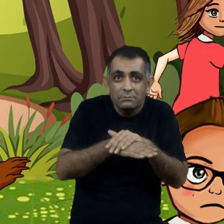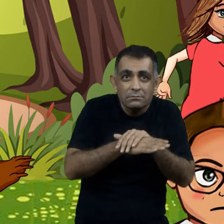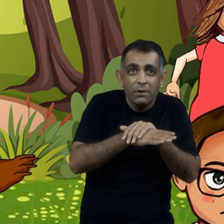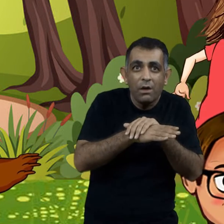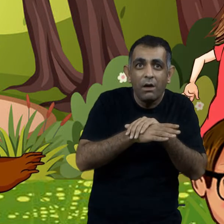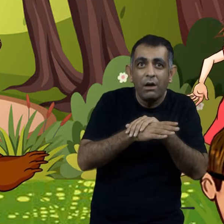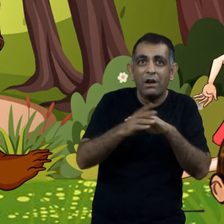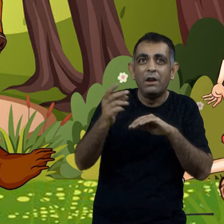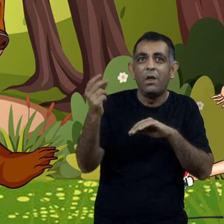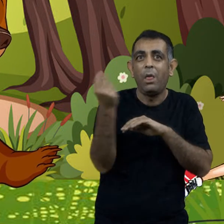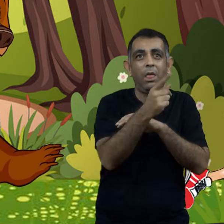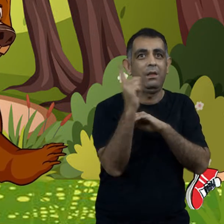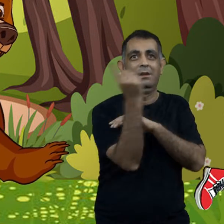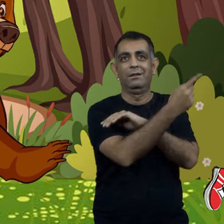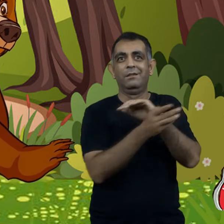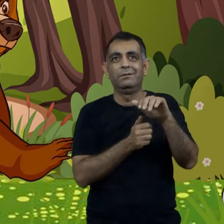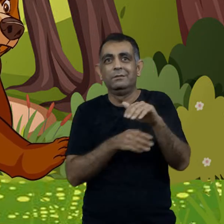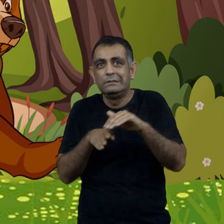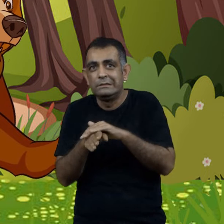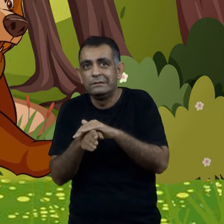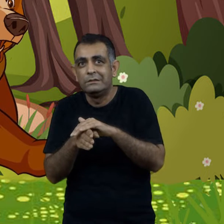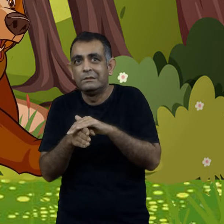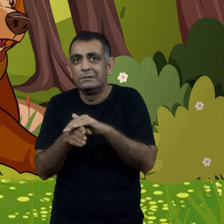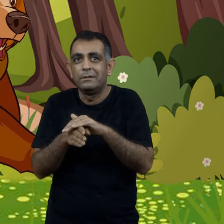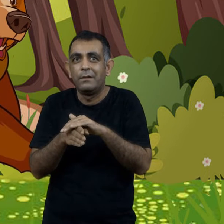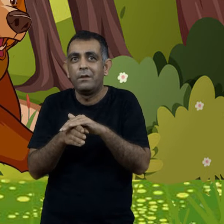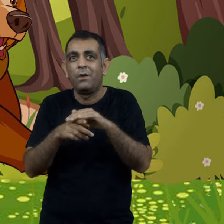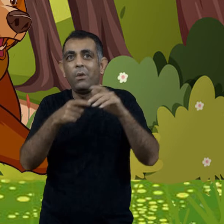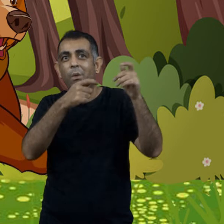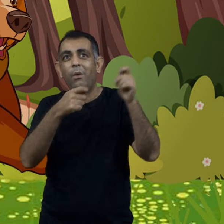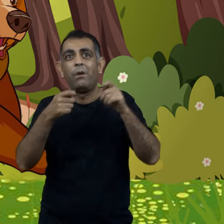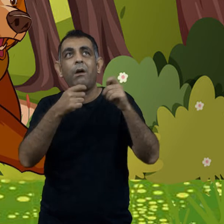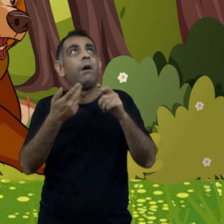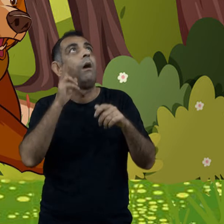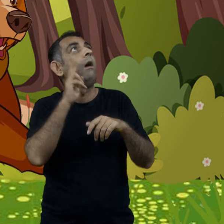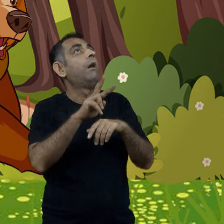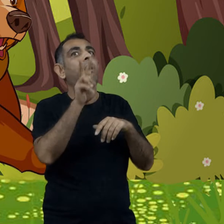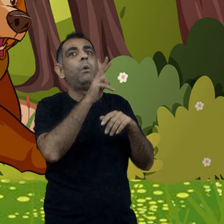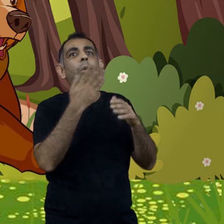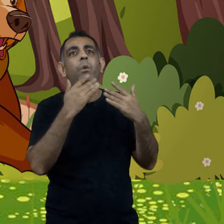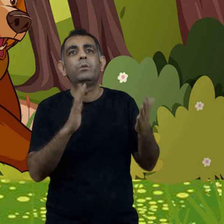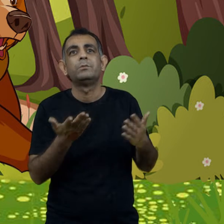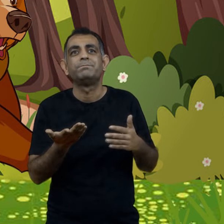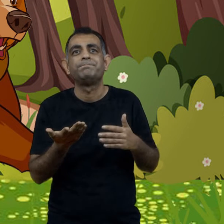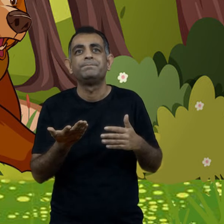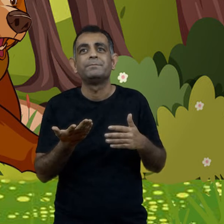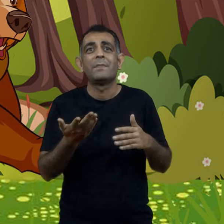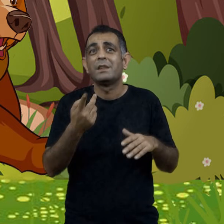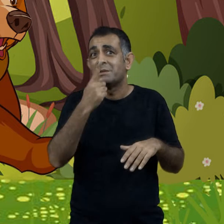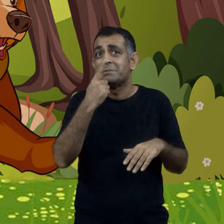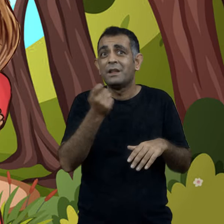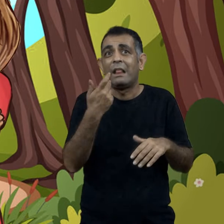ve Şirin saklanarak koca ayağı atlattılar. Ancak gökkuşağı uçurtması ortalarda